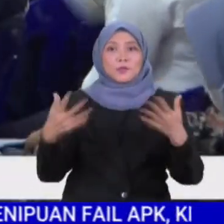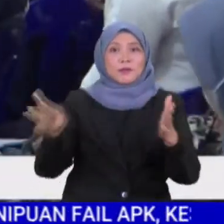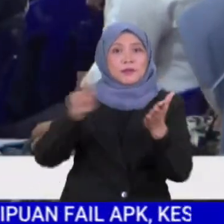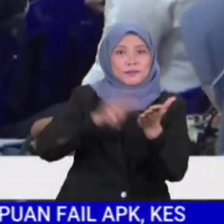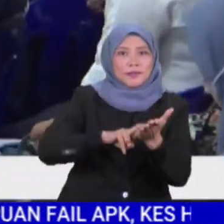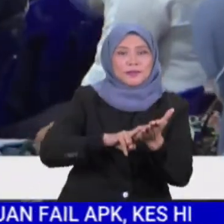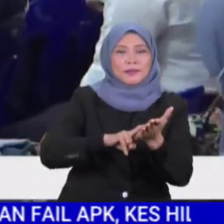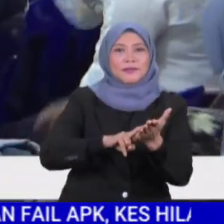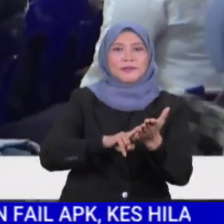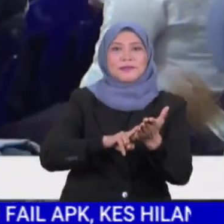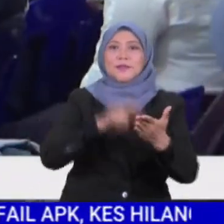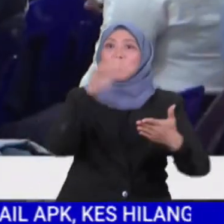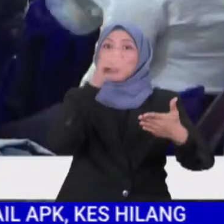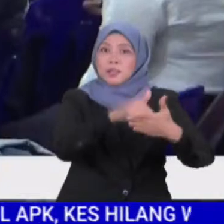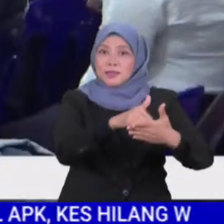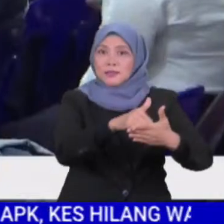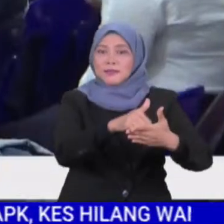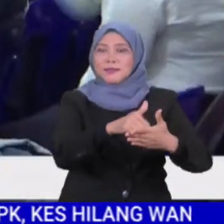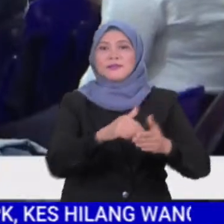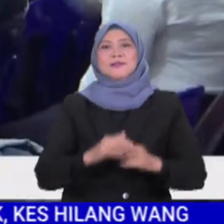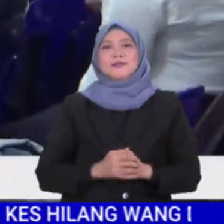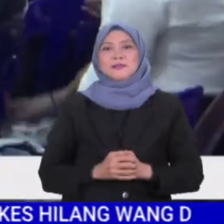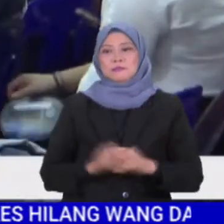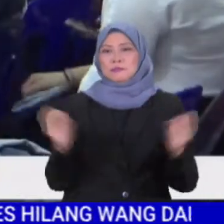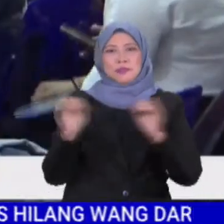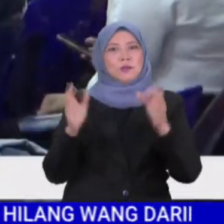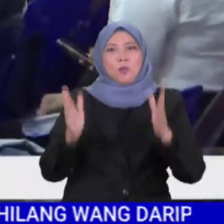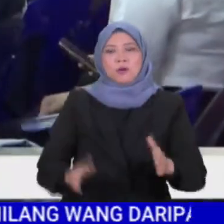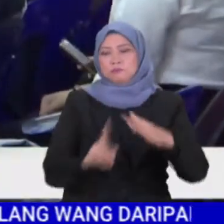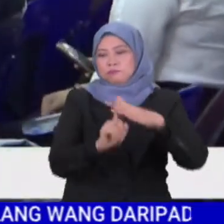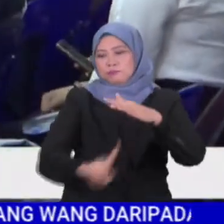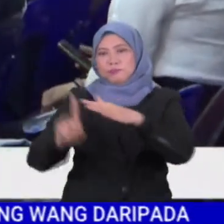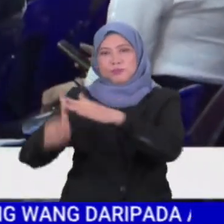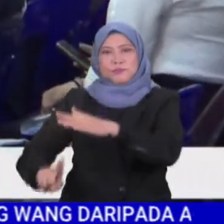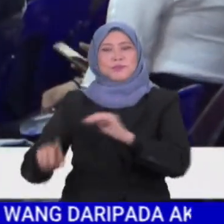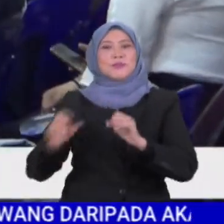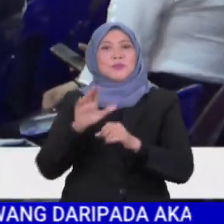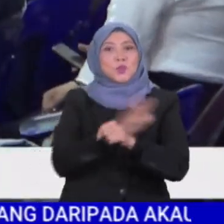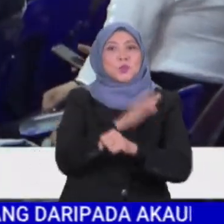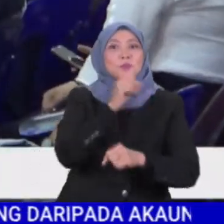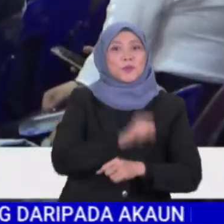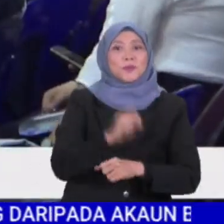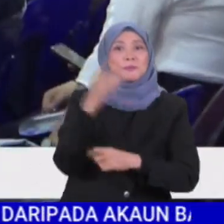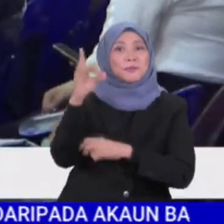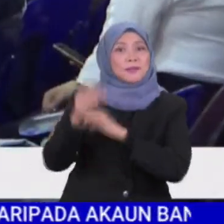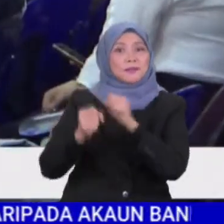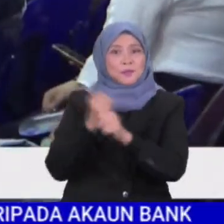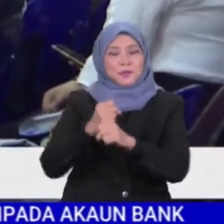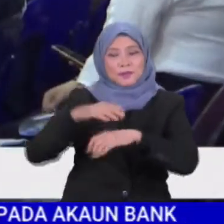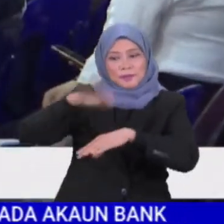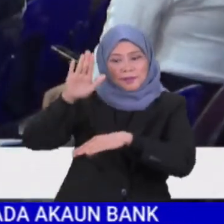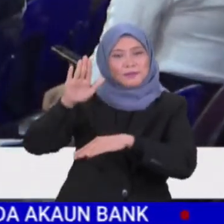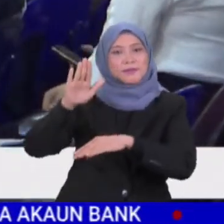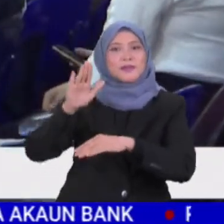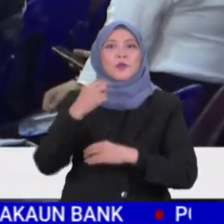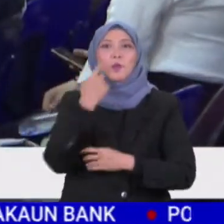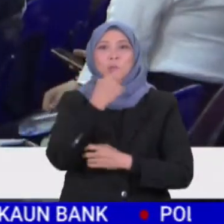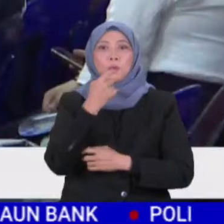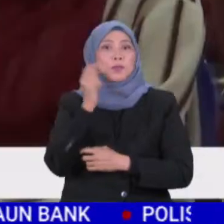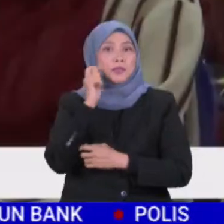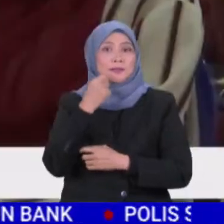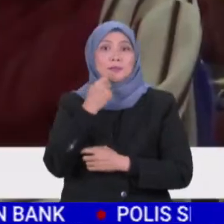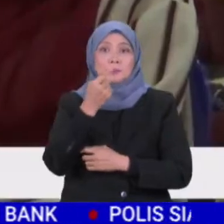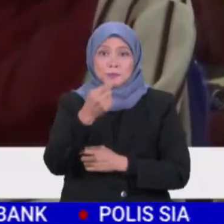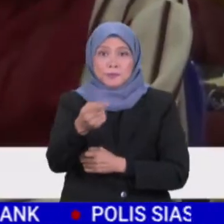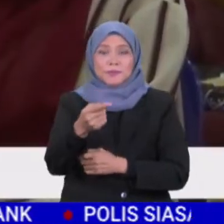sebagai pemilih, sebab bagi saya tiada sudah yang tercicir. Masuk sejak umur genap 18 tahun dan yang ke atas tu yang mana yang disebutkan